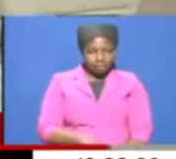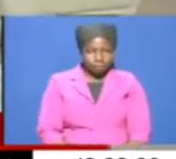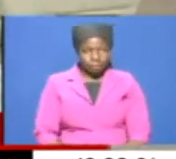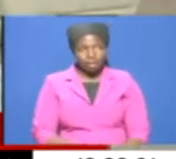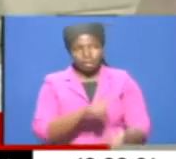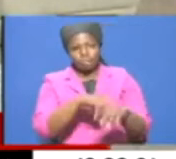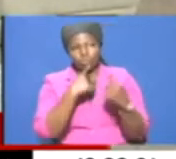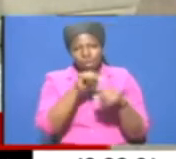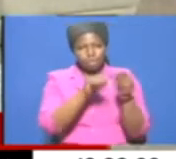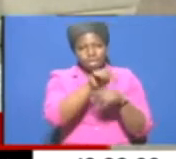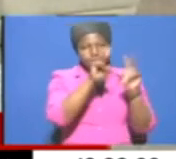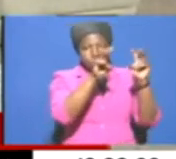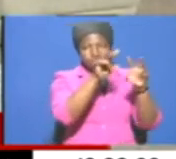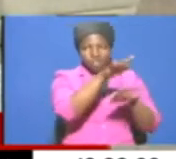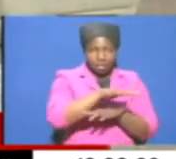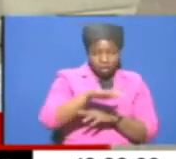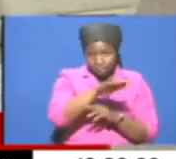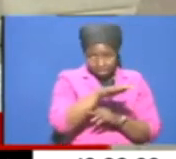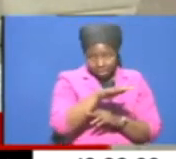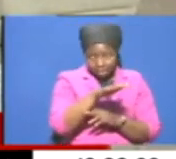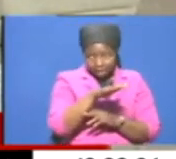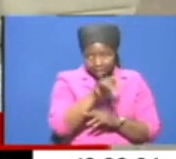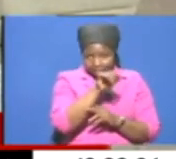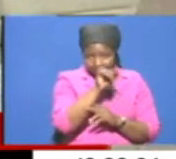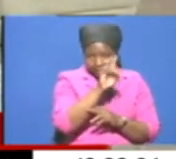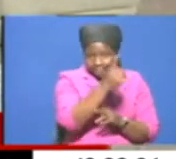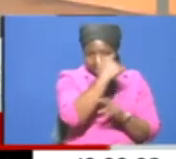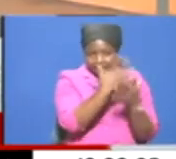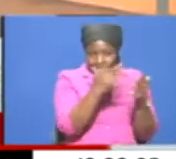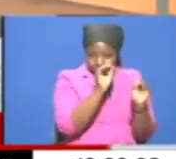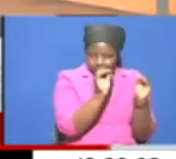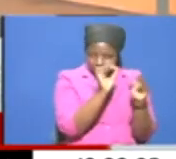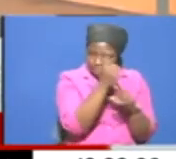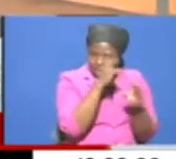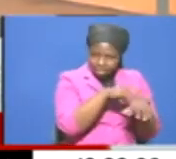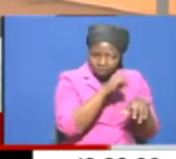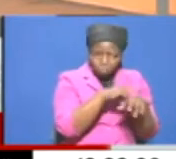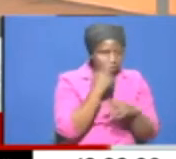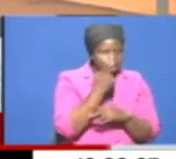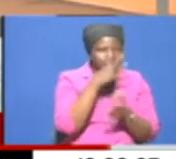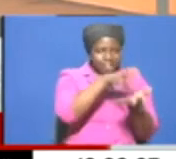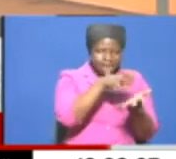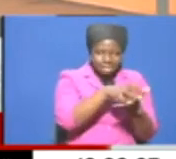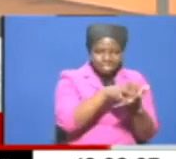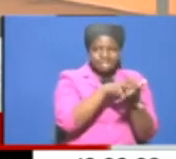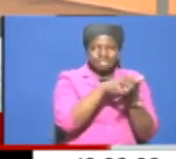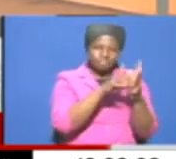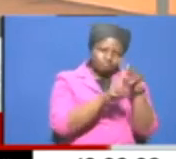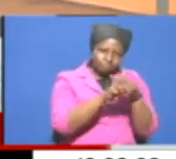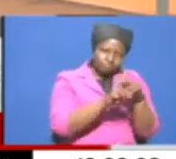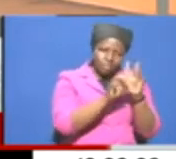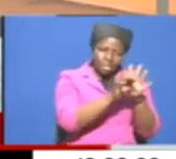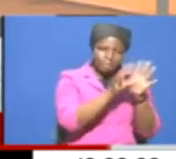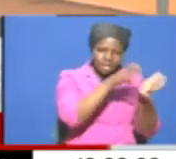hili swala la mazingira, si jambo la kwanza na si mara ya kwanza kuona visa kama hivi ambavyo tumekuwa tukiripoti kwamba